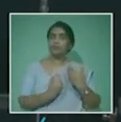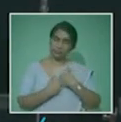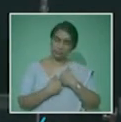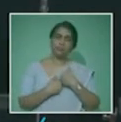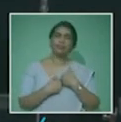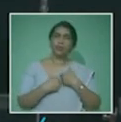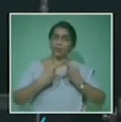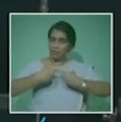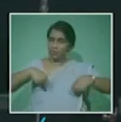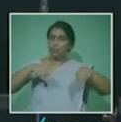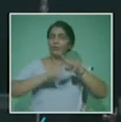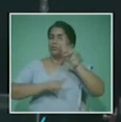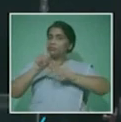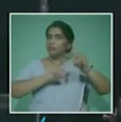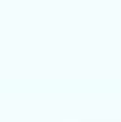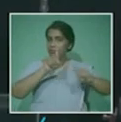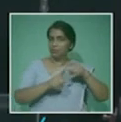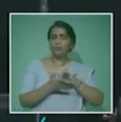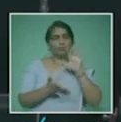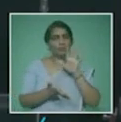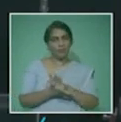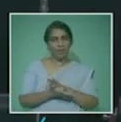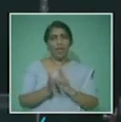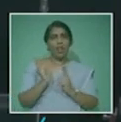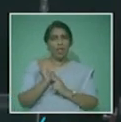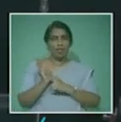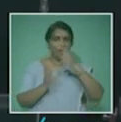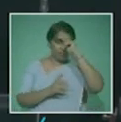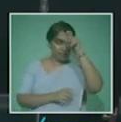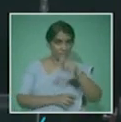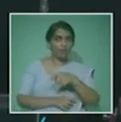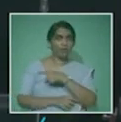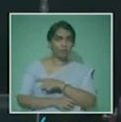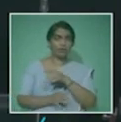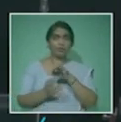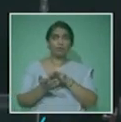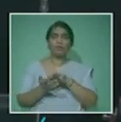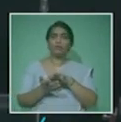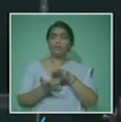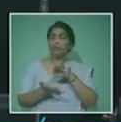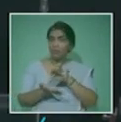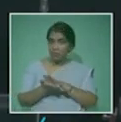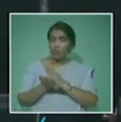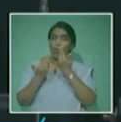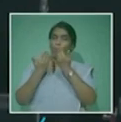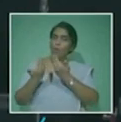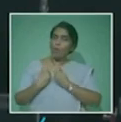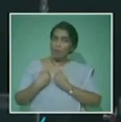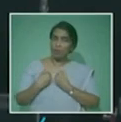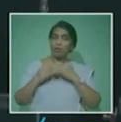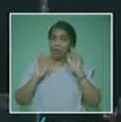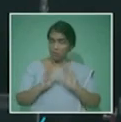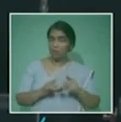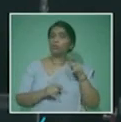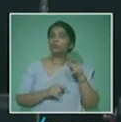තීරණය සියලු එකනත් එක්ක සාකච්ඡා කරලා ගත්තා නන්දලාල් වීරසිංහ මහත්මයා මේ තීරණය මට අවශ්‍ය උපදෙස් දුන්නා නමුත් කාට